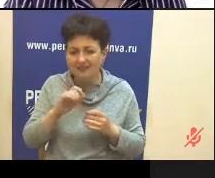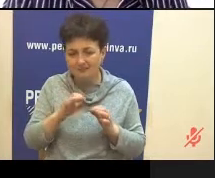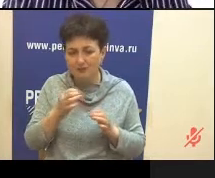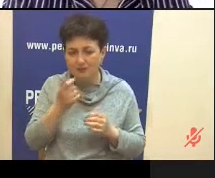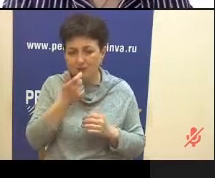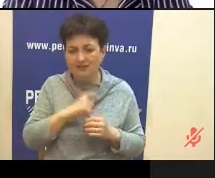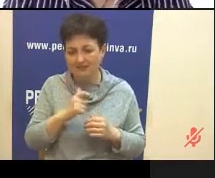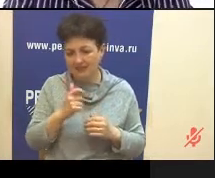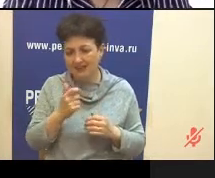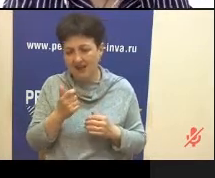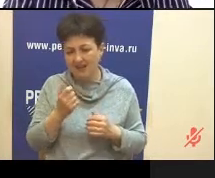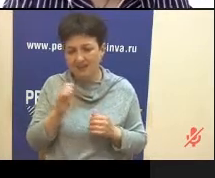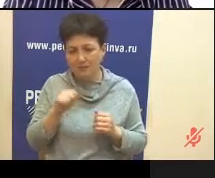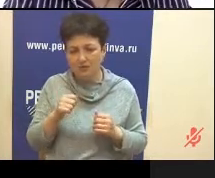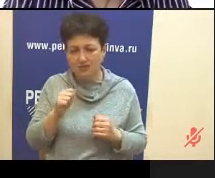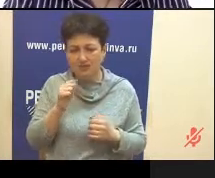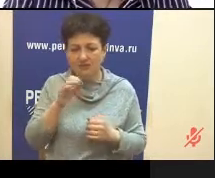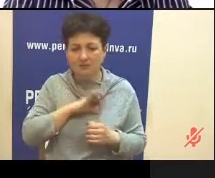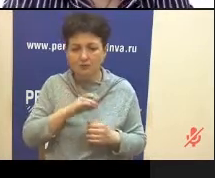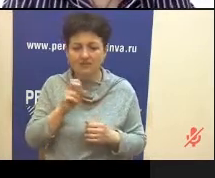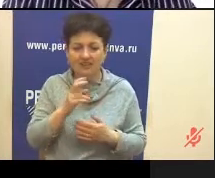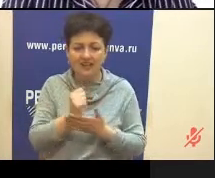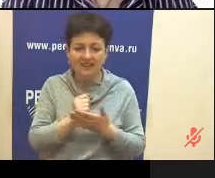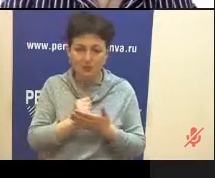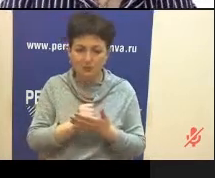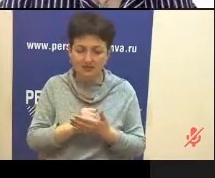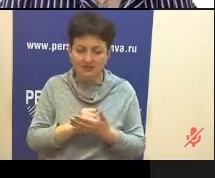деликатно. Вот, поэтому используйте это тоже как ресурс.